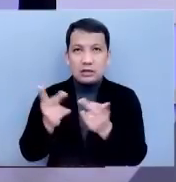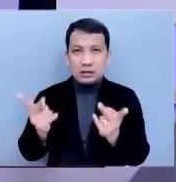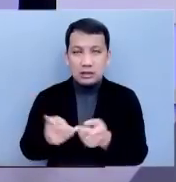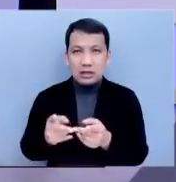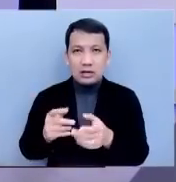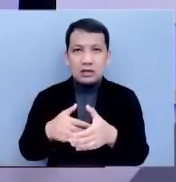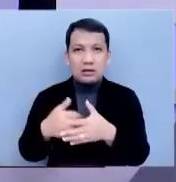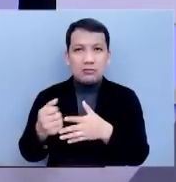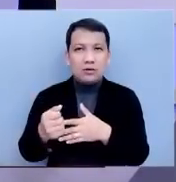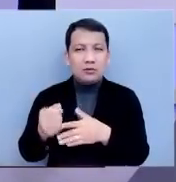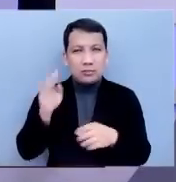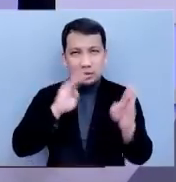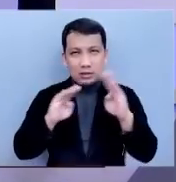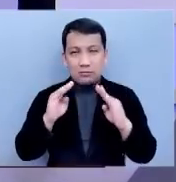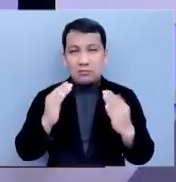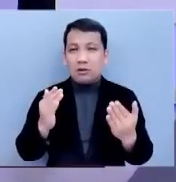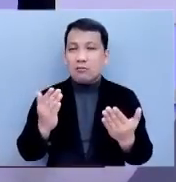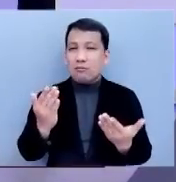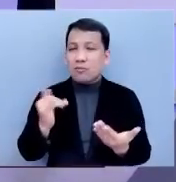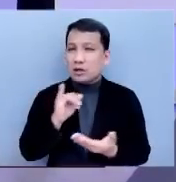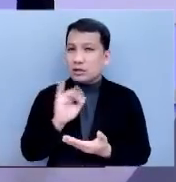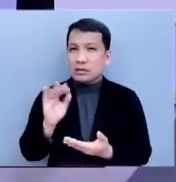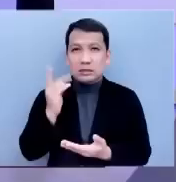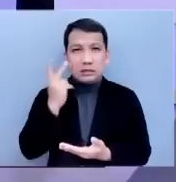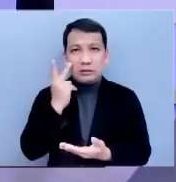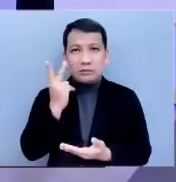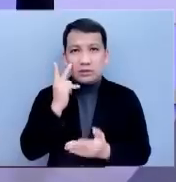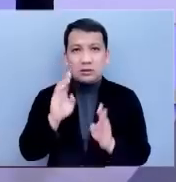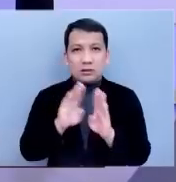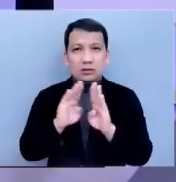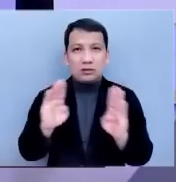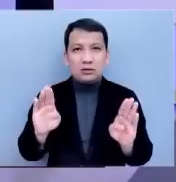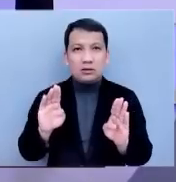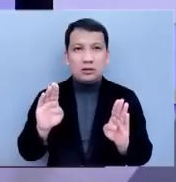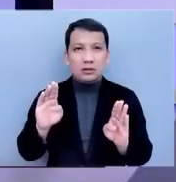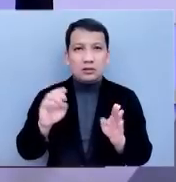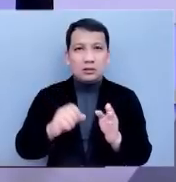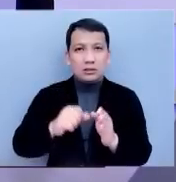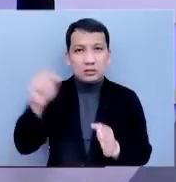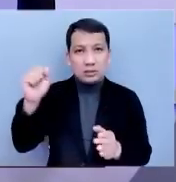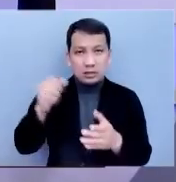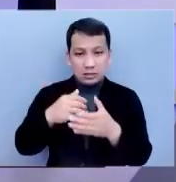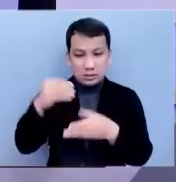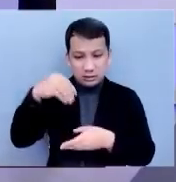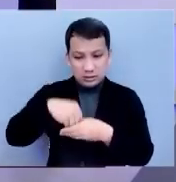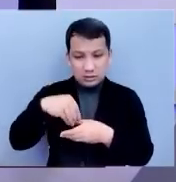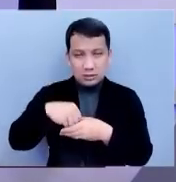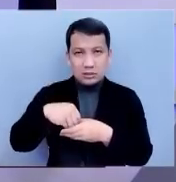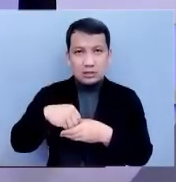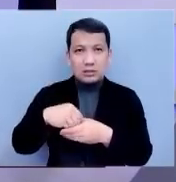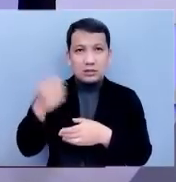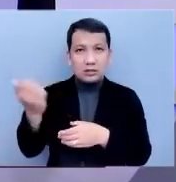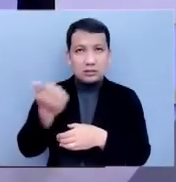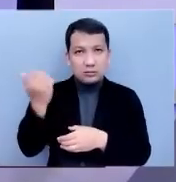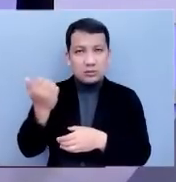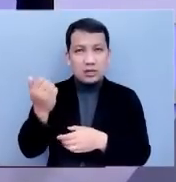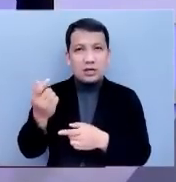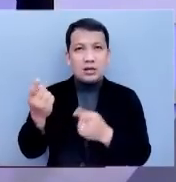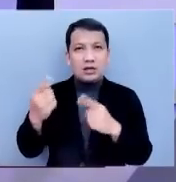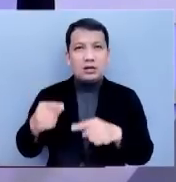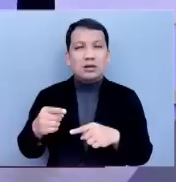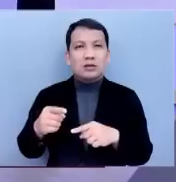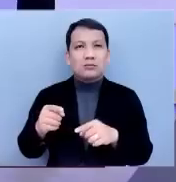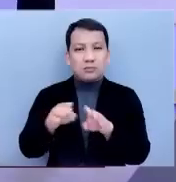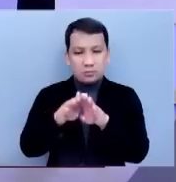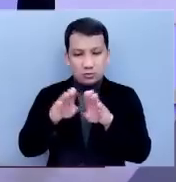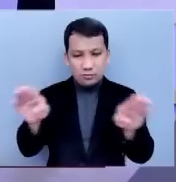Pero problema pa rin po ito. Hindi kasi nabubuksan ang submersible mula doon sa loob kung may emergency man. Mabubuksan lamang